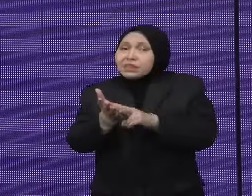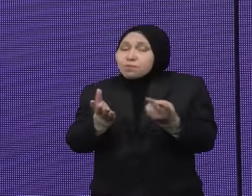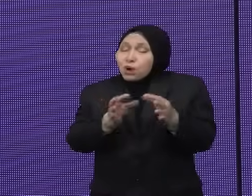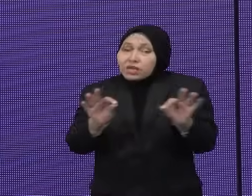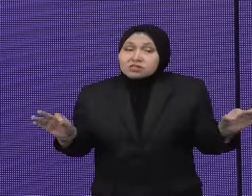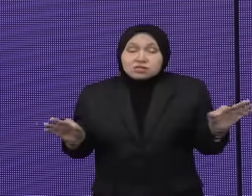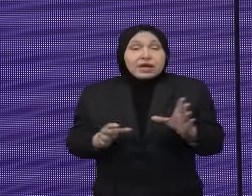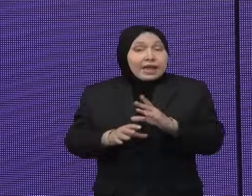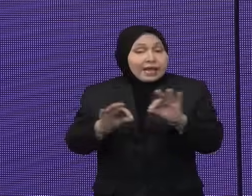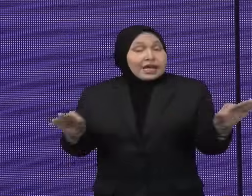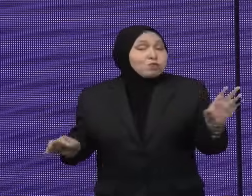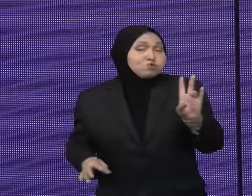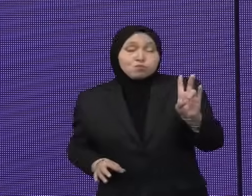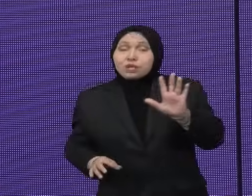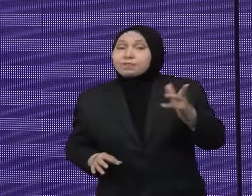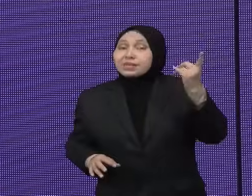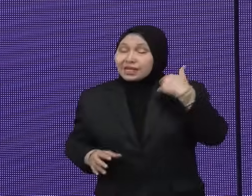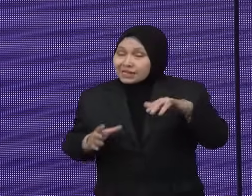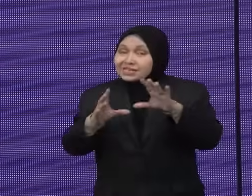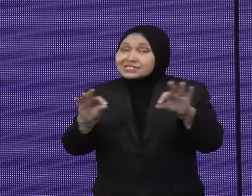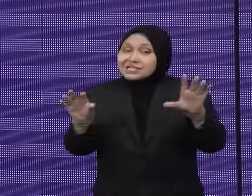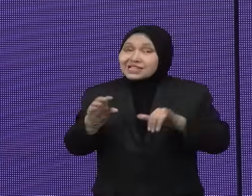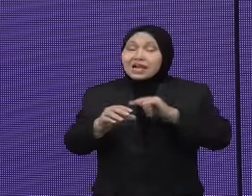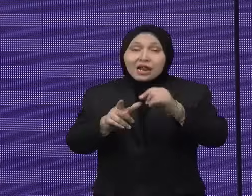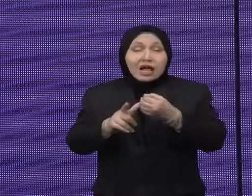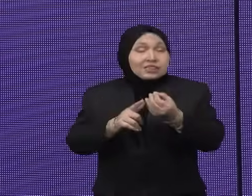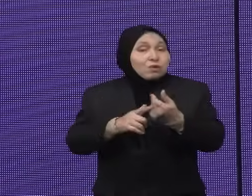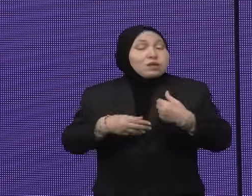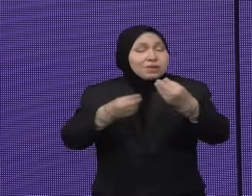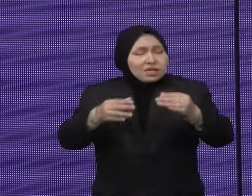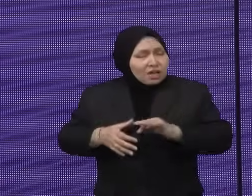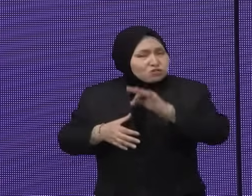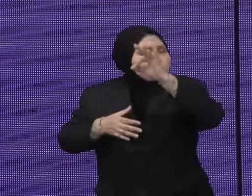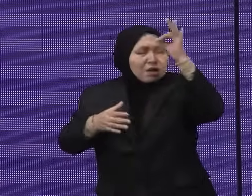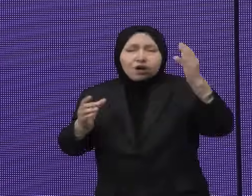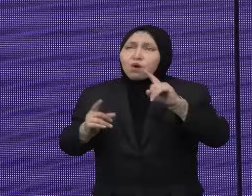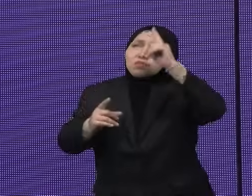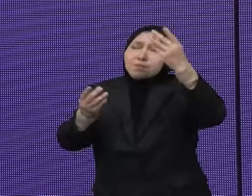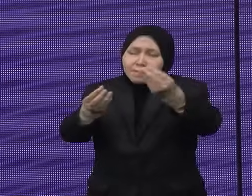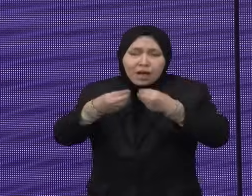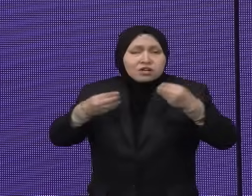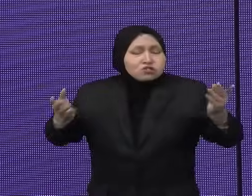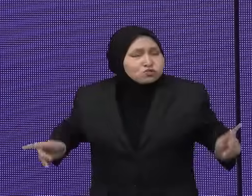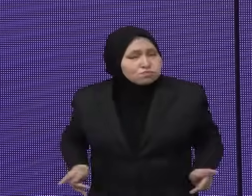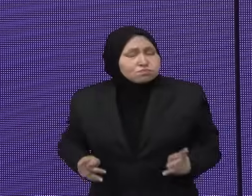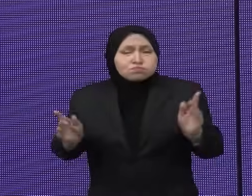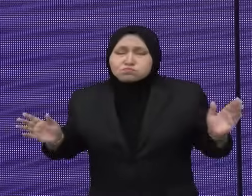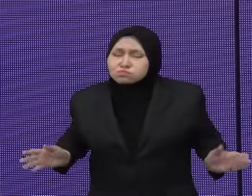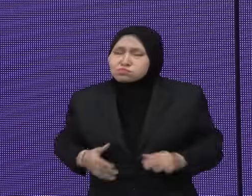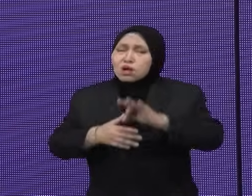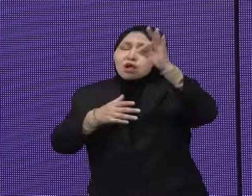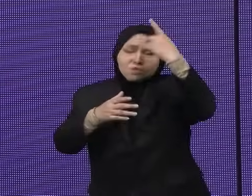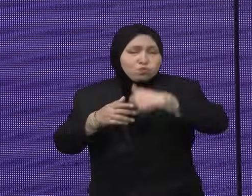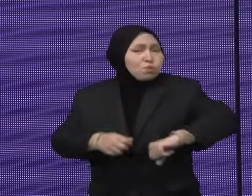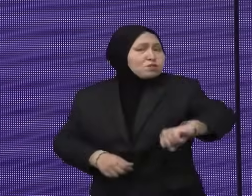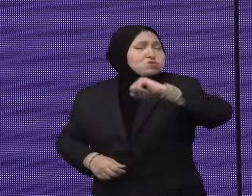ayatnya. Dalam ayat 75 sebentar tadi diceritakan ataupun diberikan semangat, Allah memberi semangat kepada orang-orang yang beriman untuk berjuang.